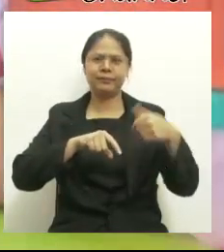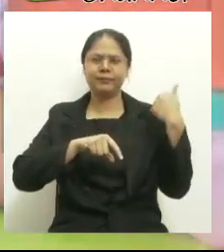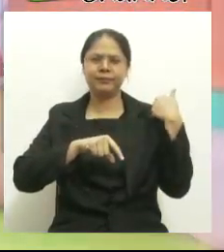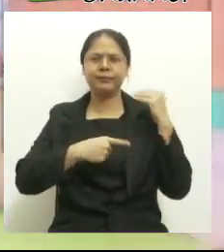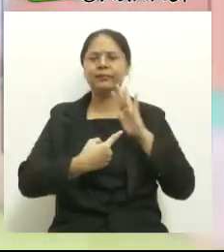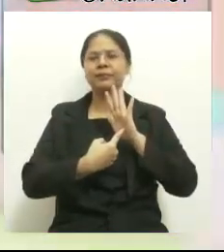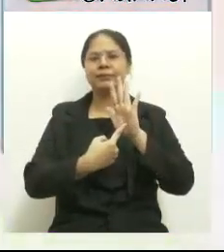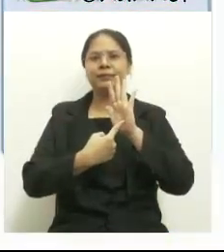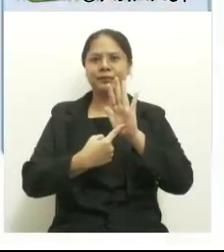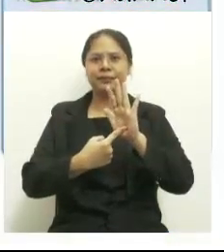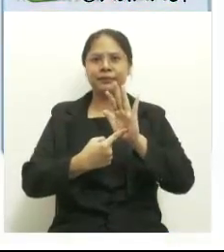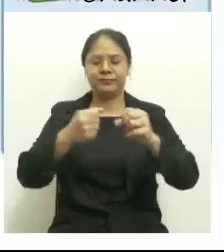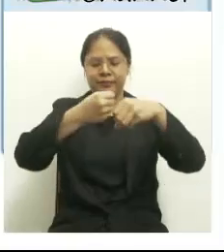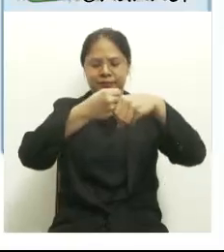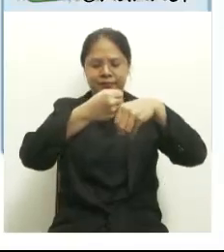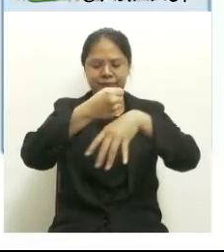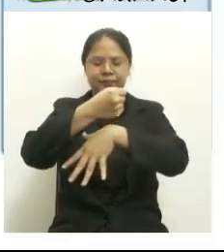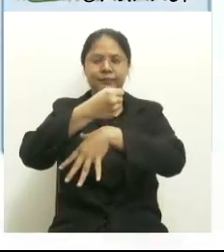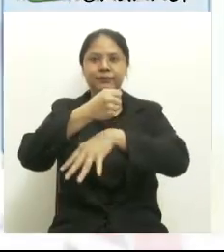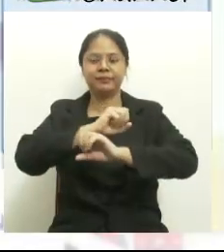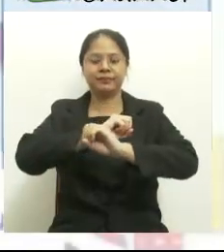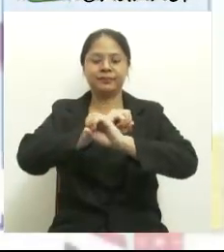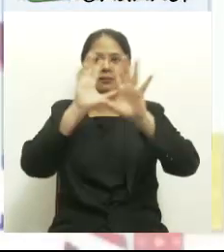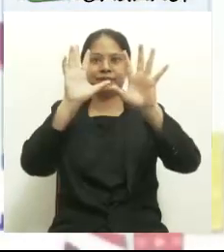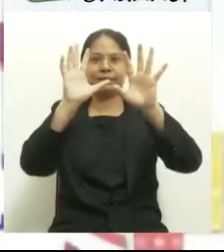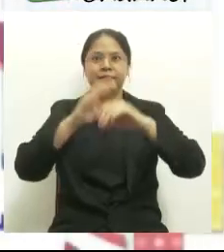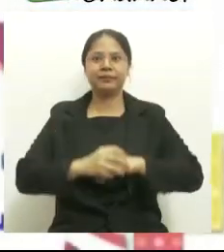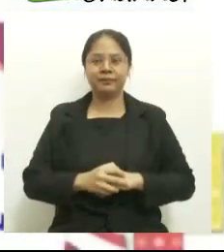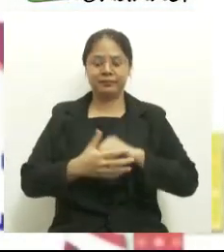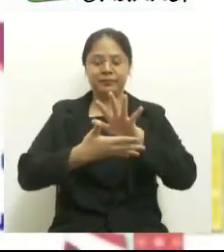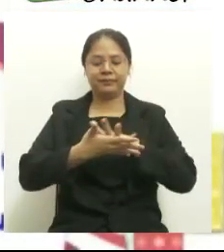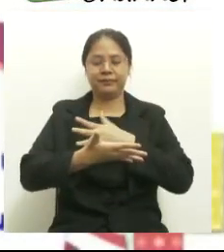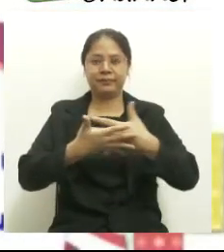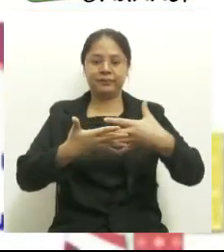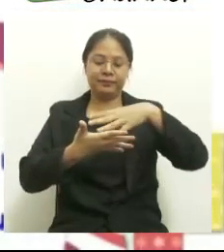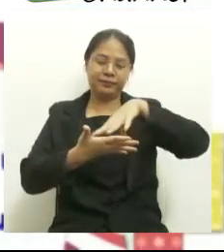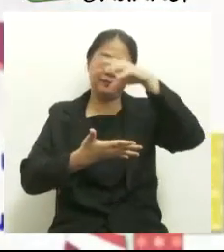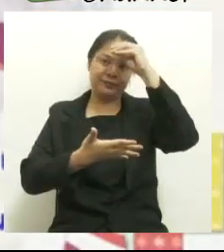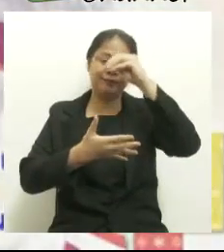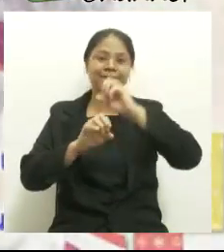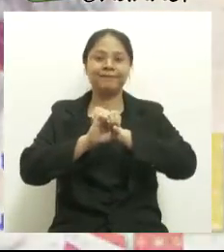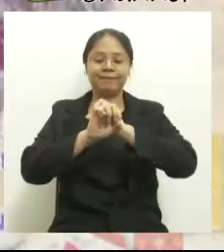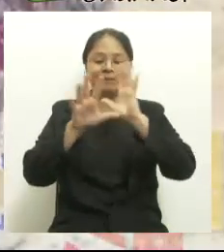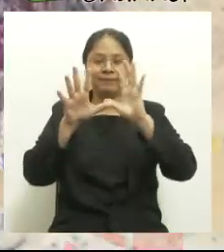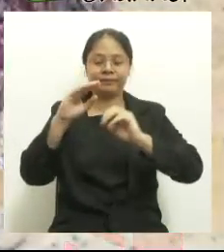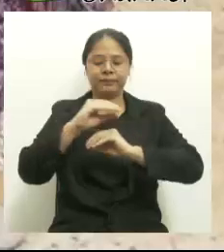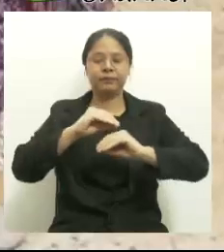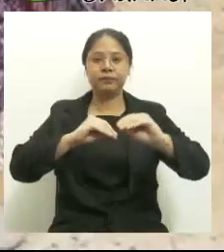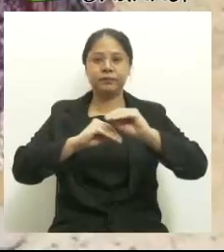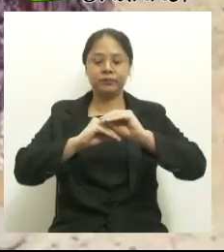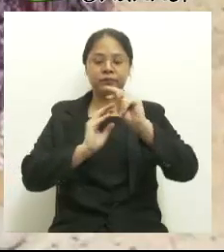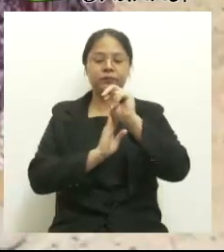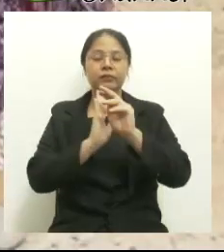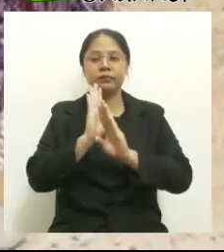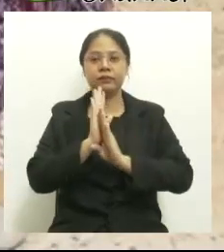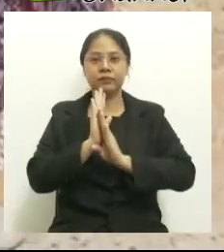ครงสร้างการบริหารที่ชัดเจนมีแผนพัฒนาคุณภาพการศึกษามีกลยุทธ์แผนงานโครงการที่สอดคล้องกับนโยบาย